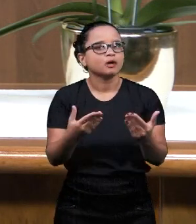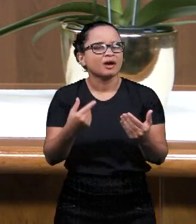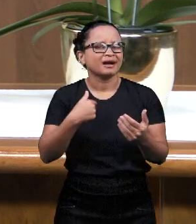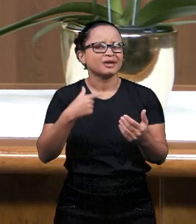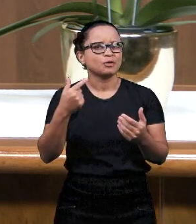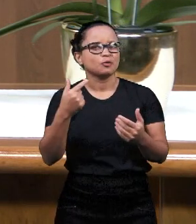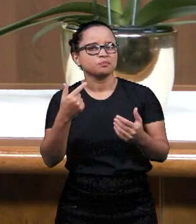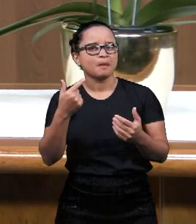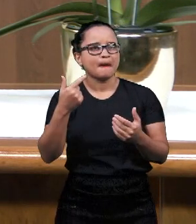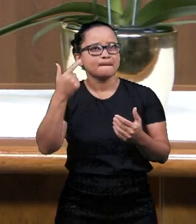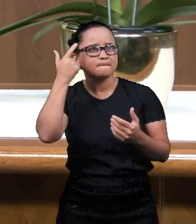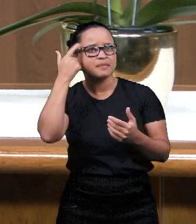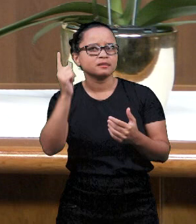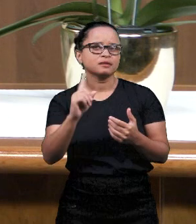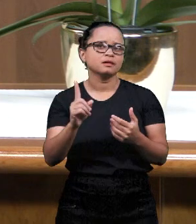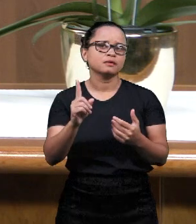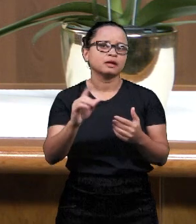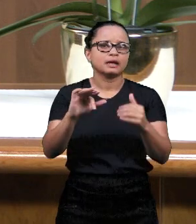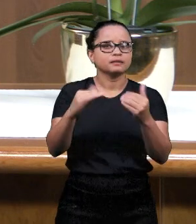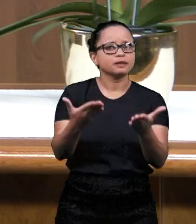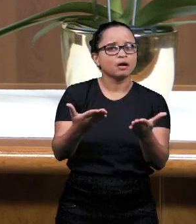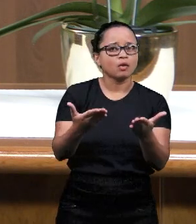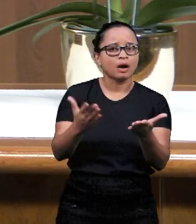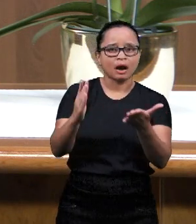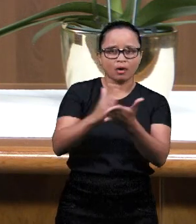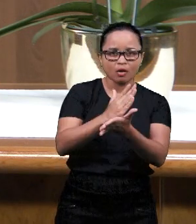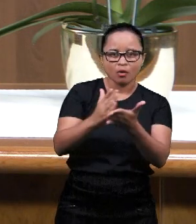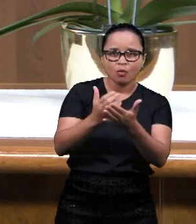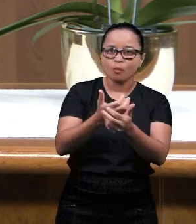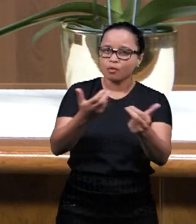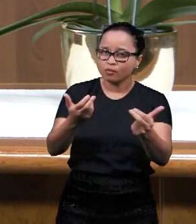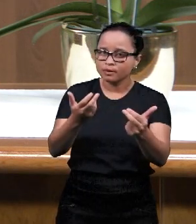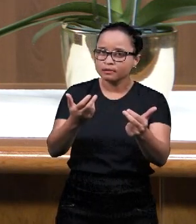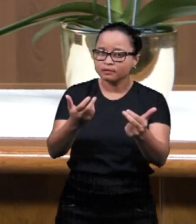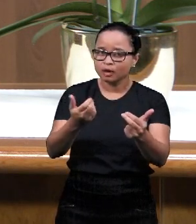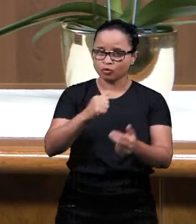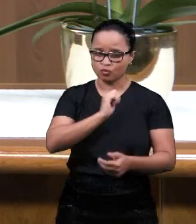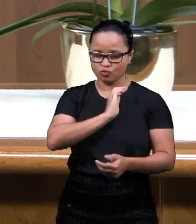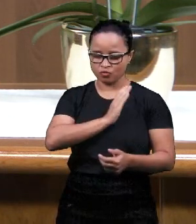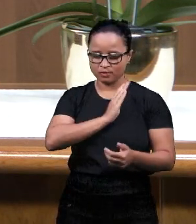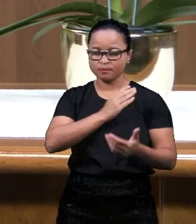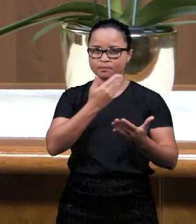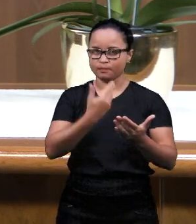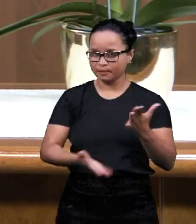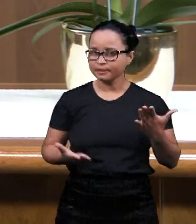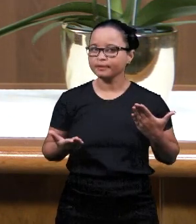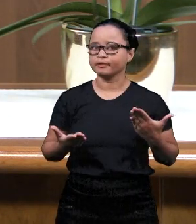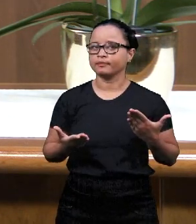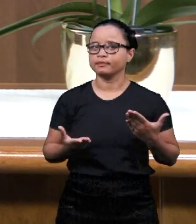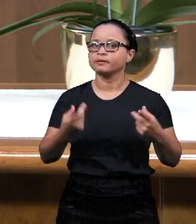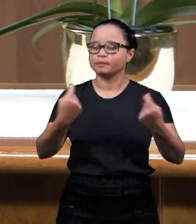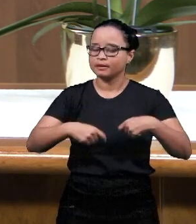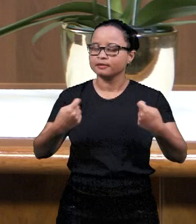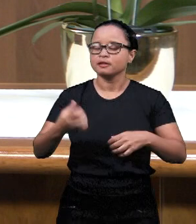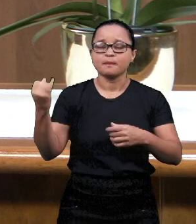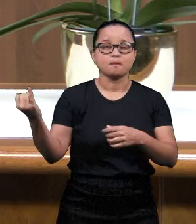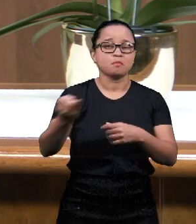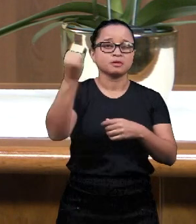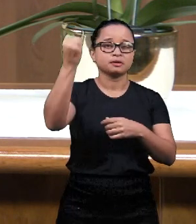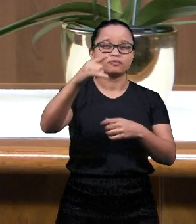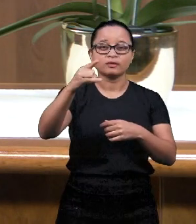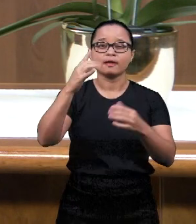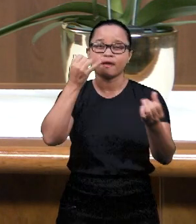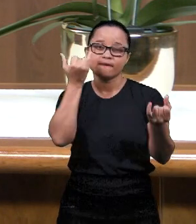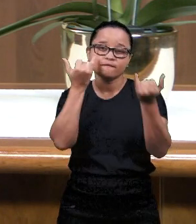rappelle pas. Donc, quelque chose est passé que vous n'avez pas appris. Donc, c'est important que vous ayez cette information.